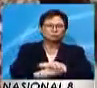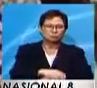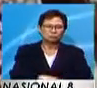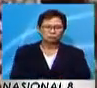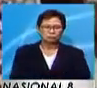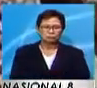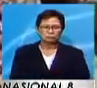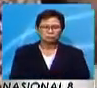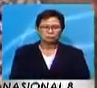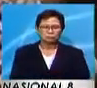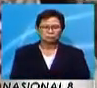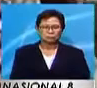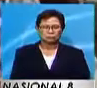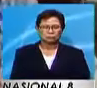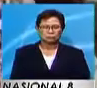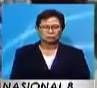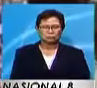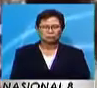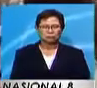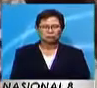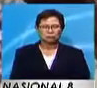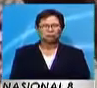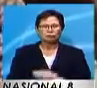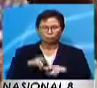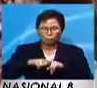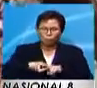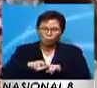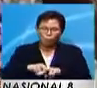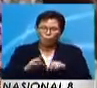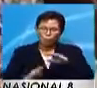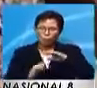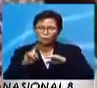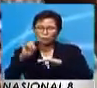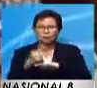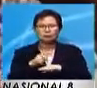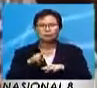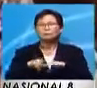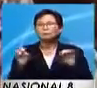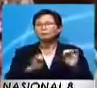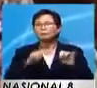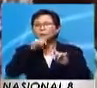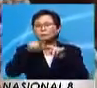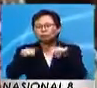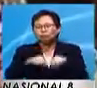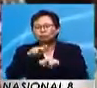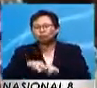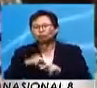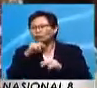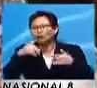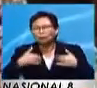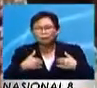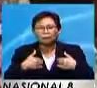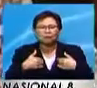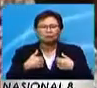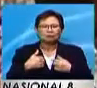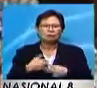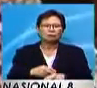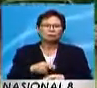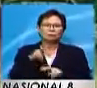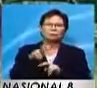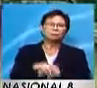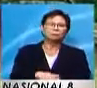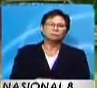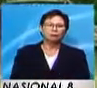atasant takh na dah di bawah Tak Ada Tempat nak duduk Tu Mai sini kalau banjir sikit-sikit tak